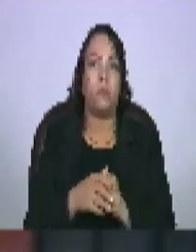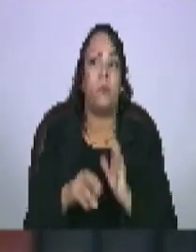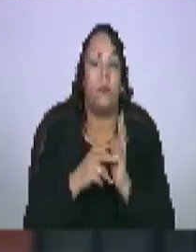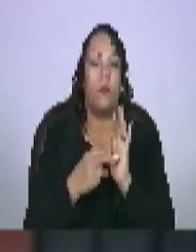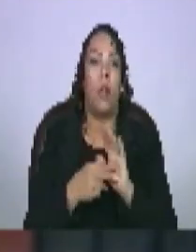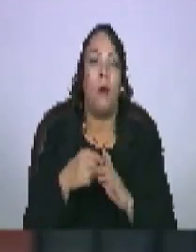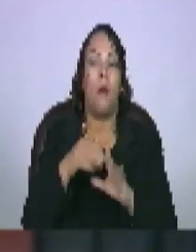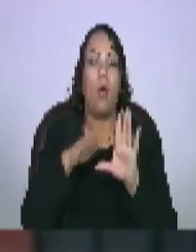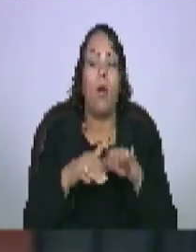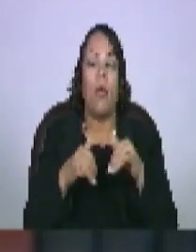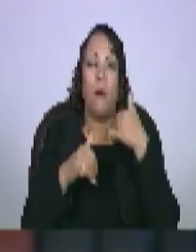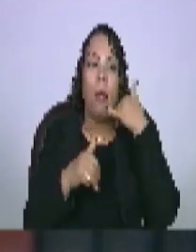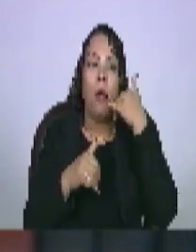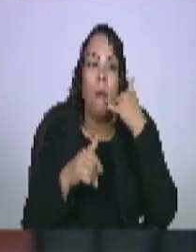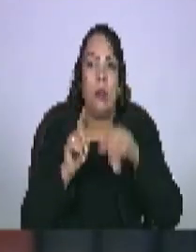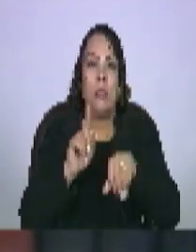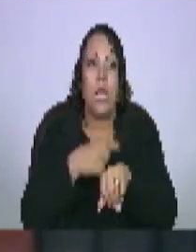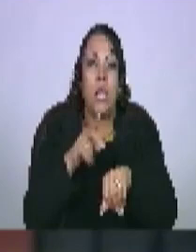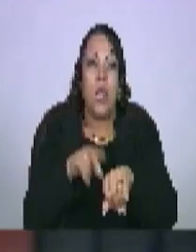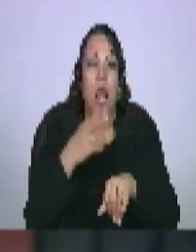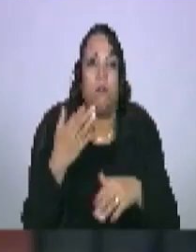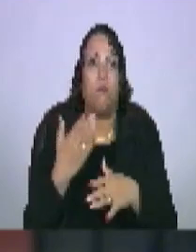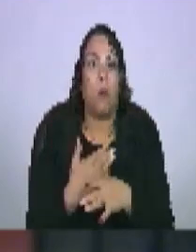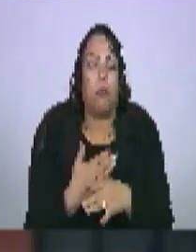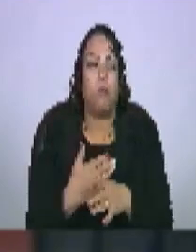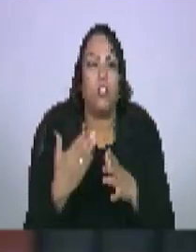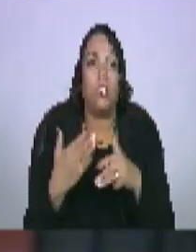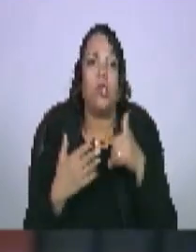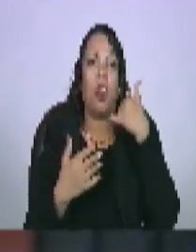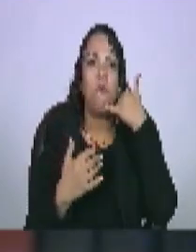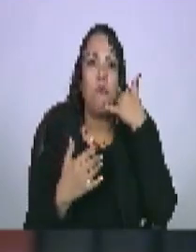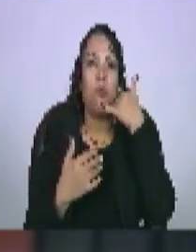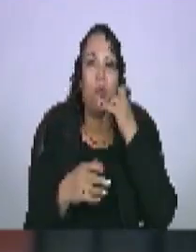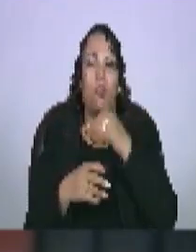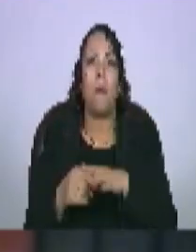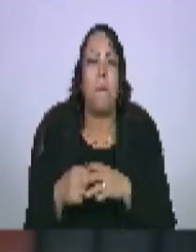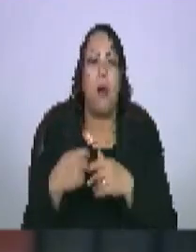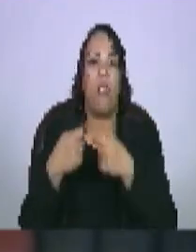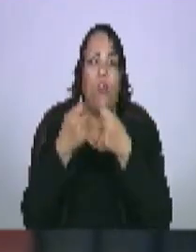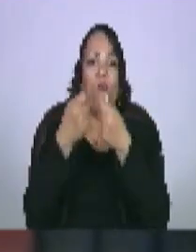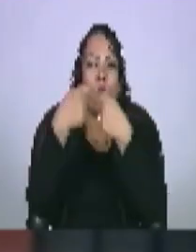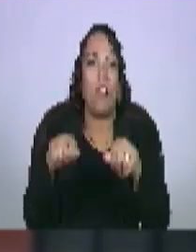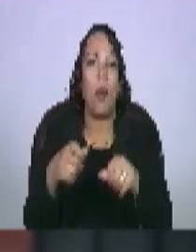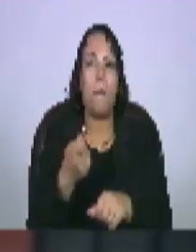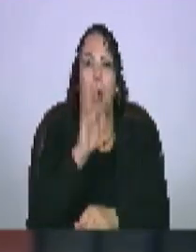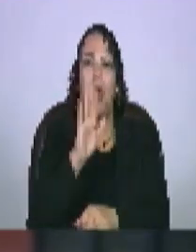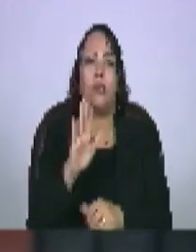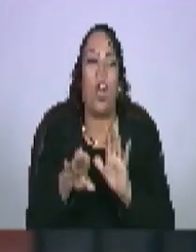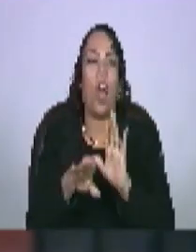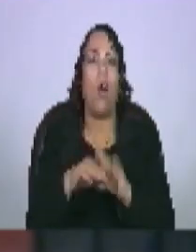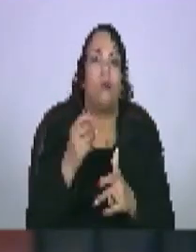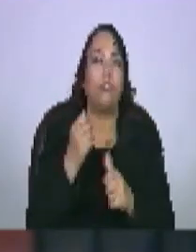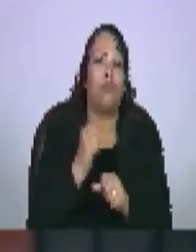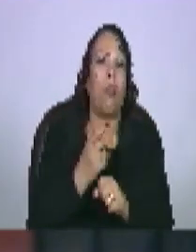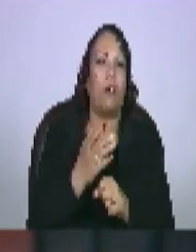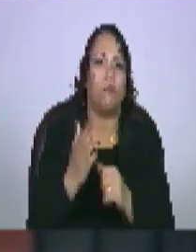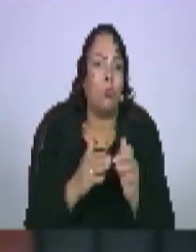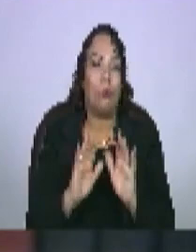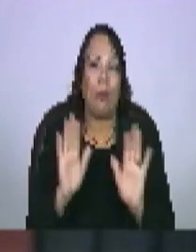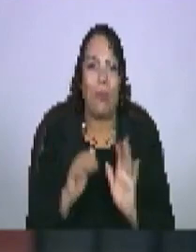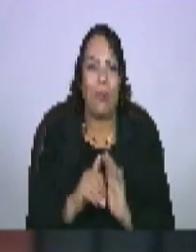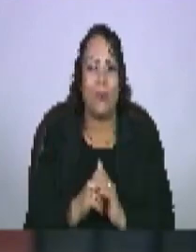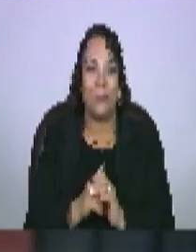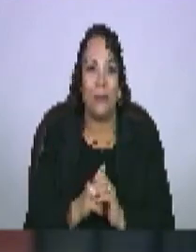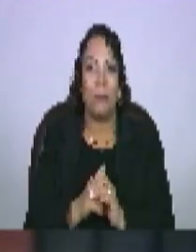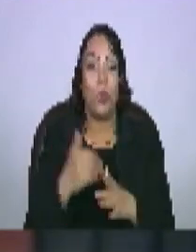تفضل قاعد تتكلم في التليفون لمده ساعه لمجرد ان التليفون ما بتتحسب عليه او ببلاش او بزنس او معرفش ايه